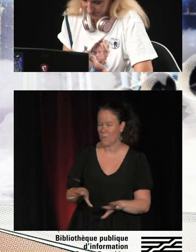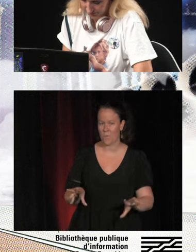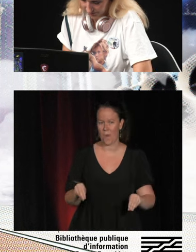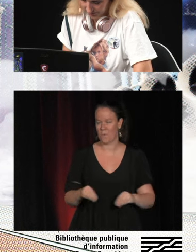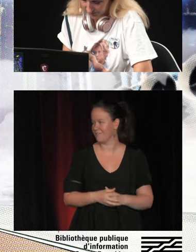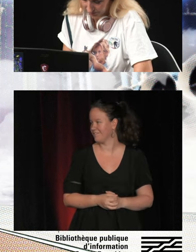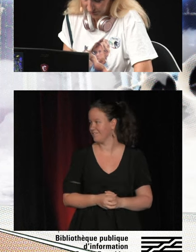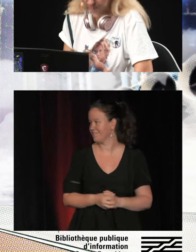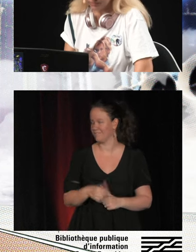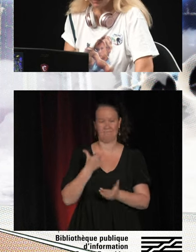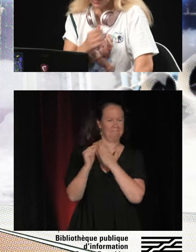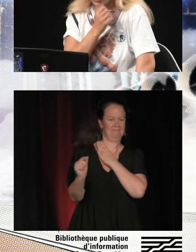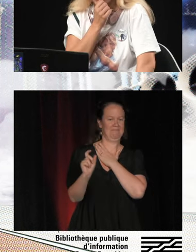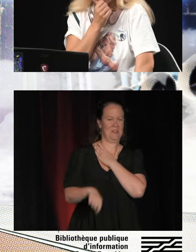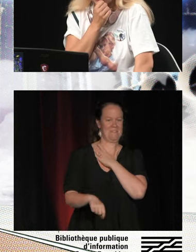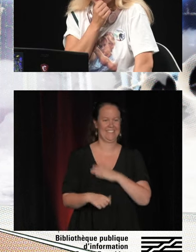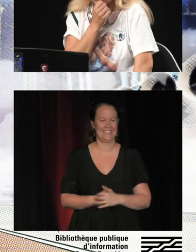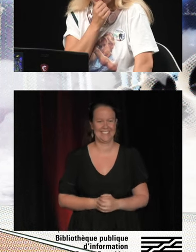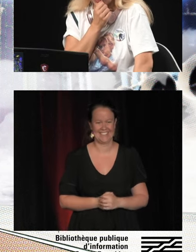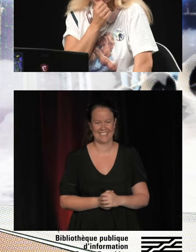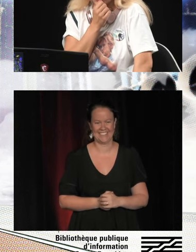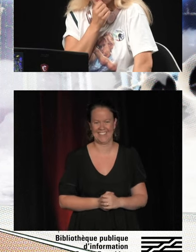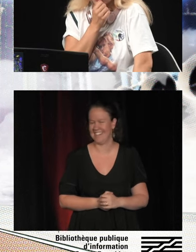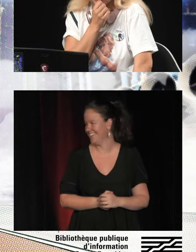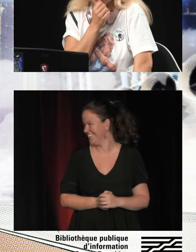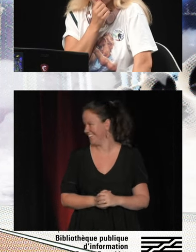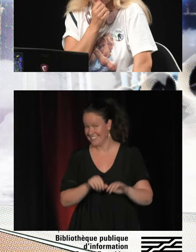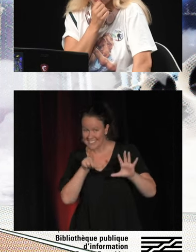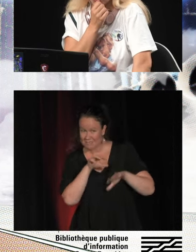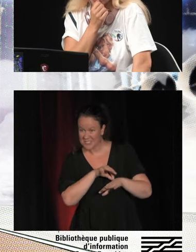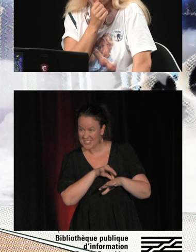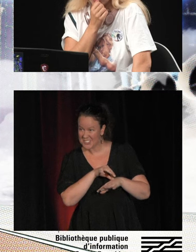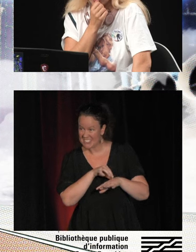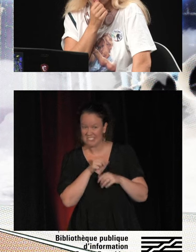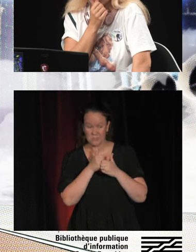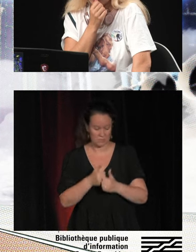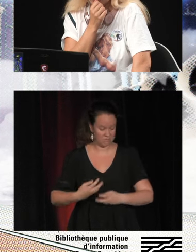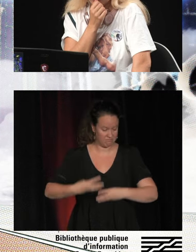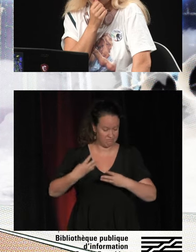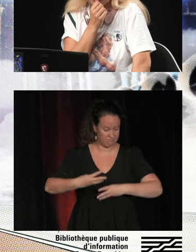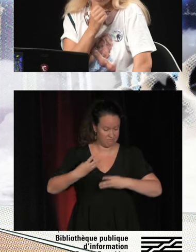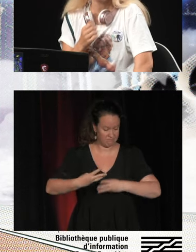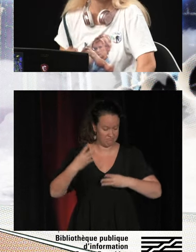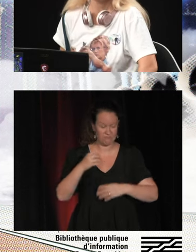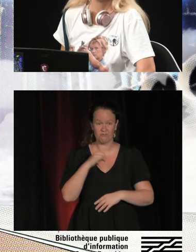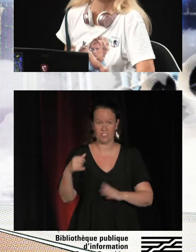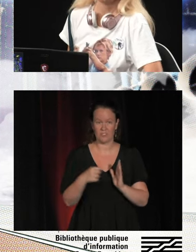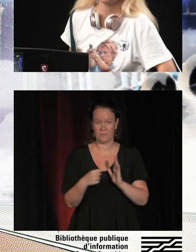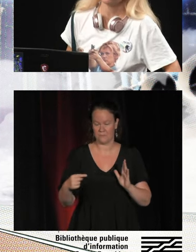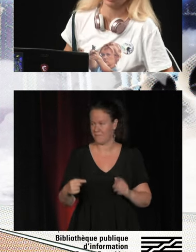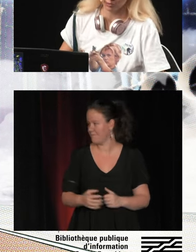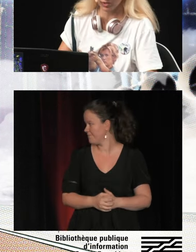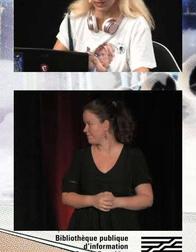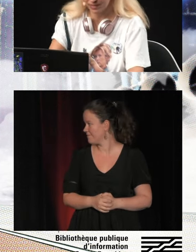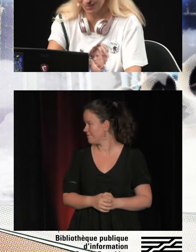là là. Après, faut que je parle. Ok. Est-ce qu'on aura le temps? Ça dépend de la longueur du générique, en vrai. Bah écoutez, finissez Super